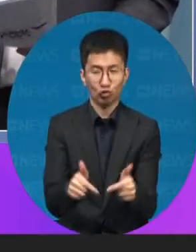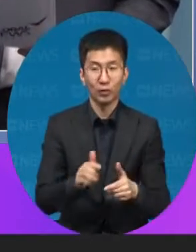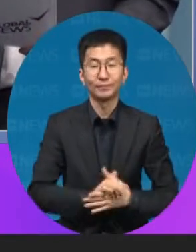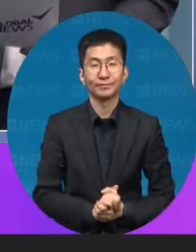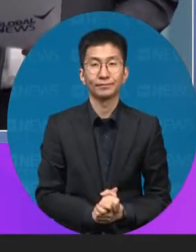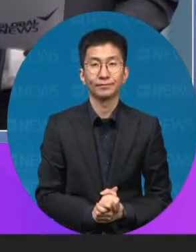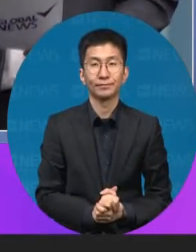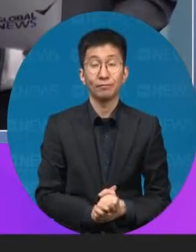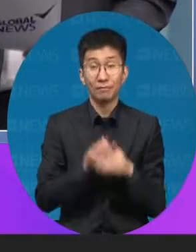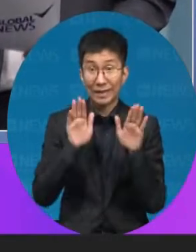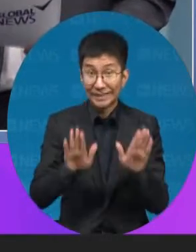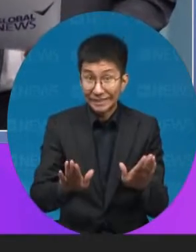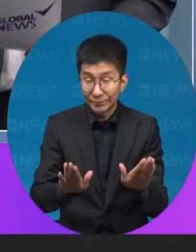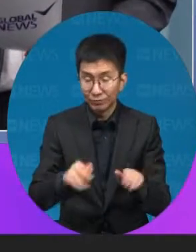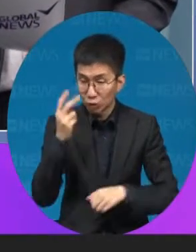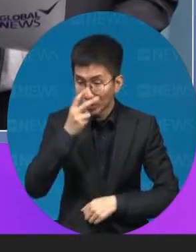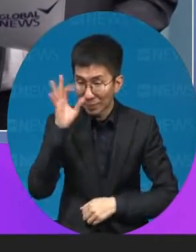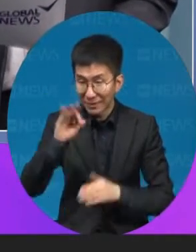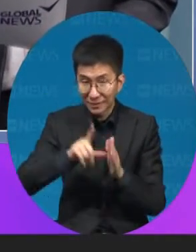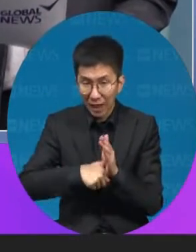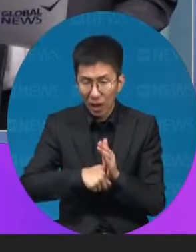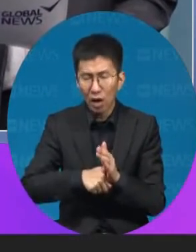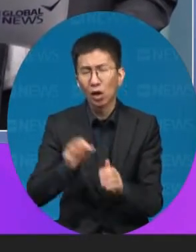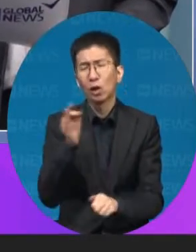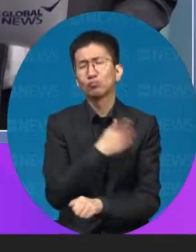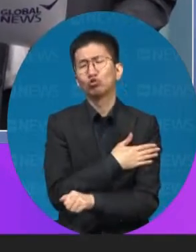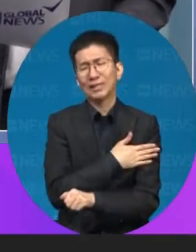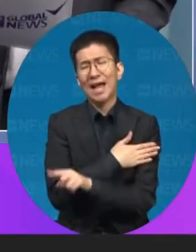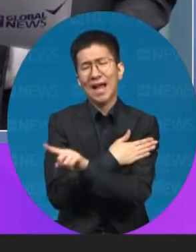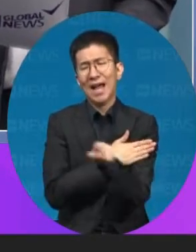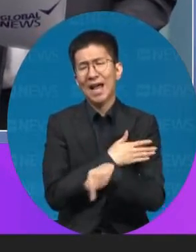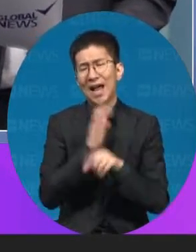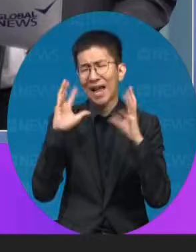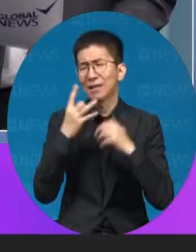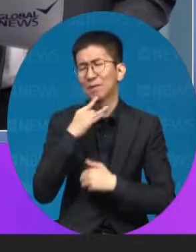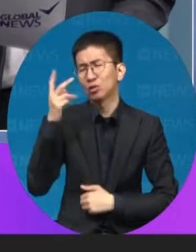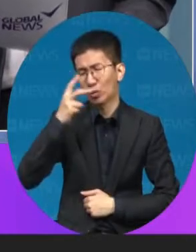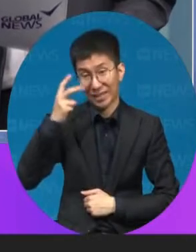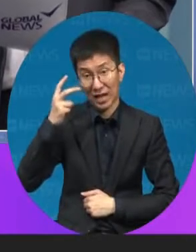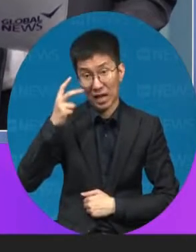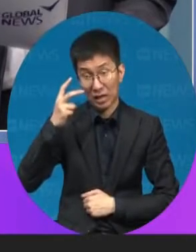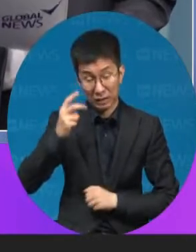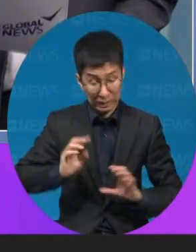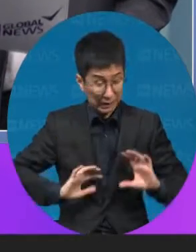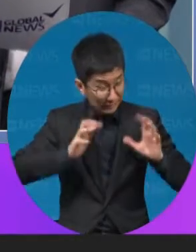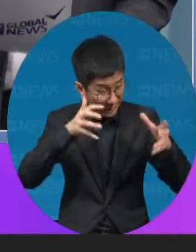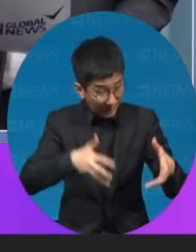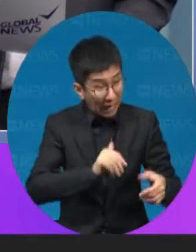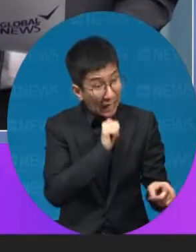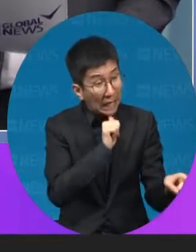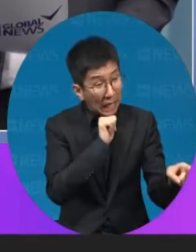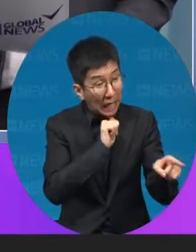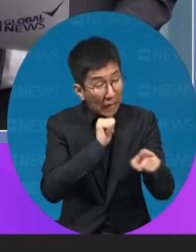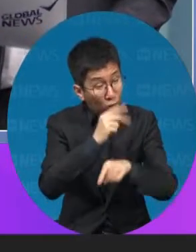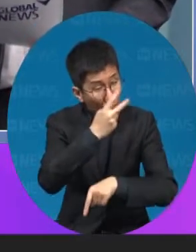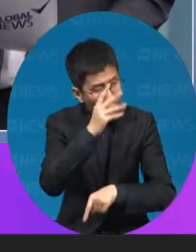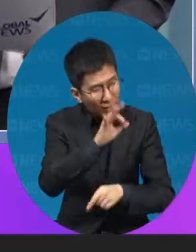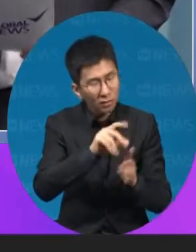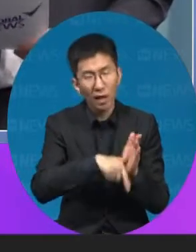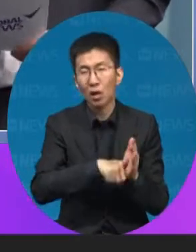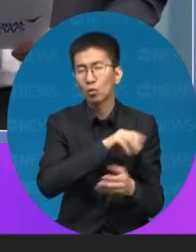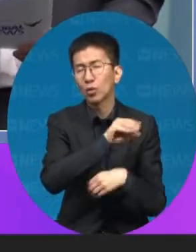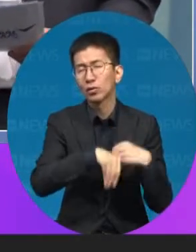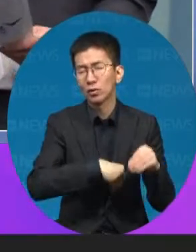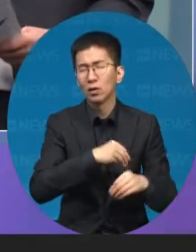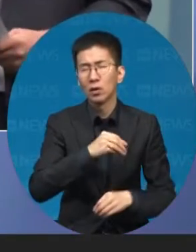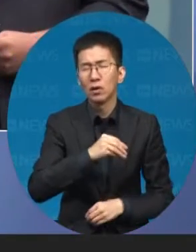전문가들은 이번 조사 대상은 대부분 부유한 지역에 역 영유아들이 였다면서 전세계적으로 빈곤한 지역에선 상황이 더 나쁠